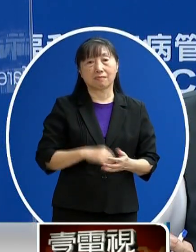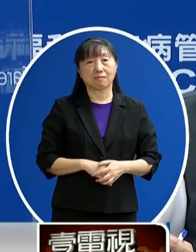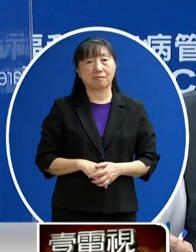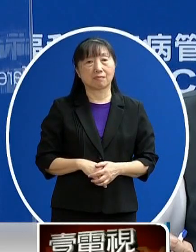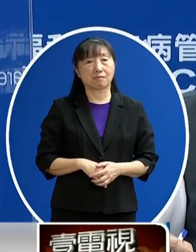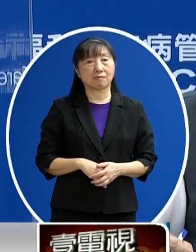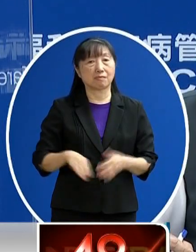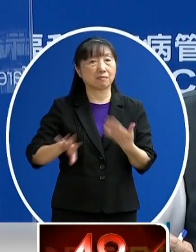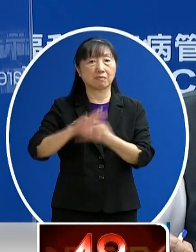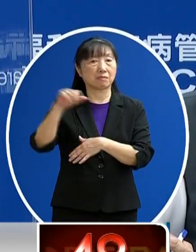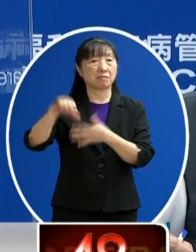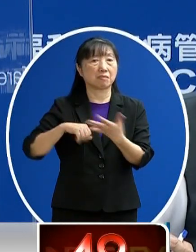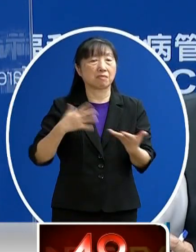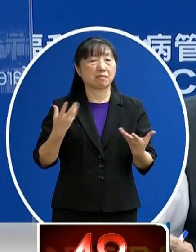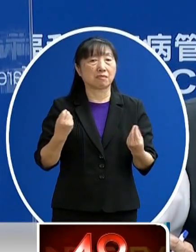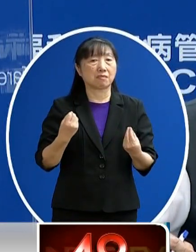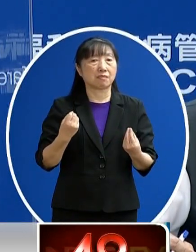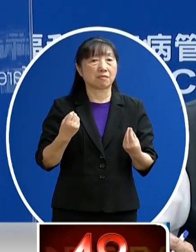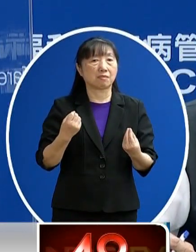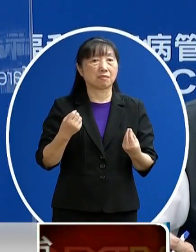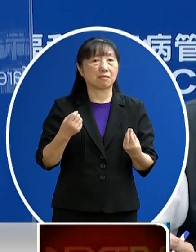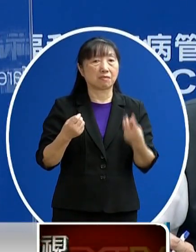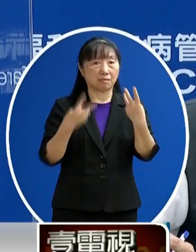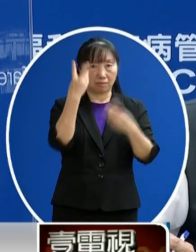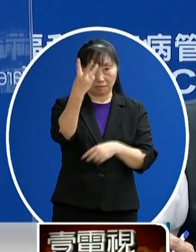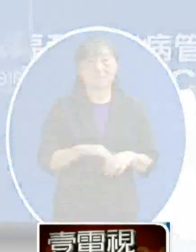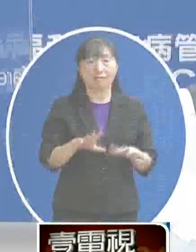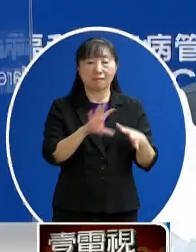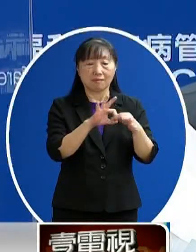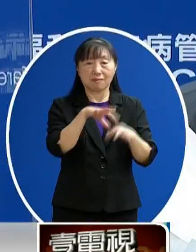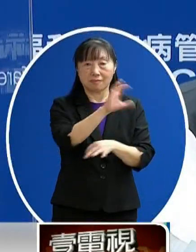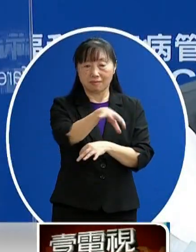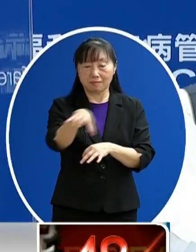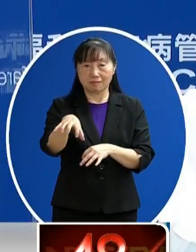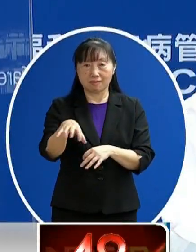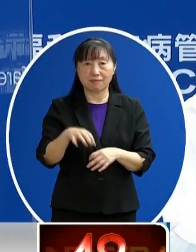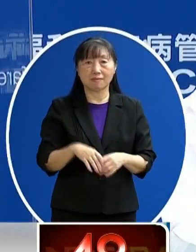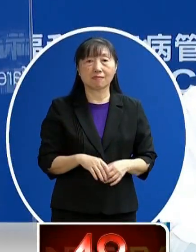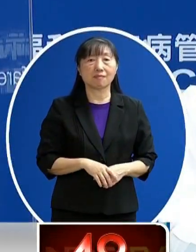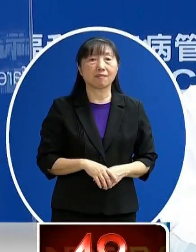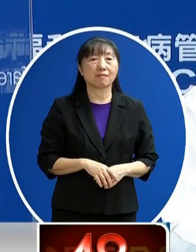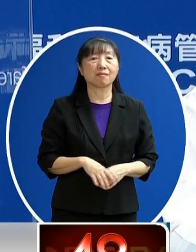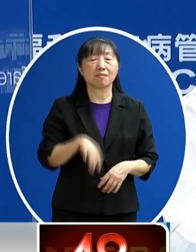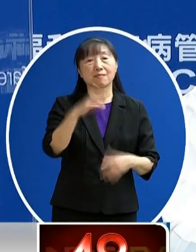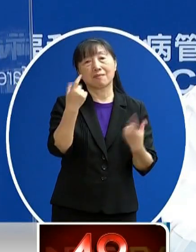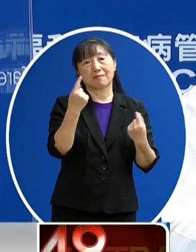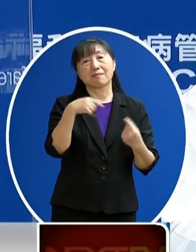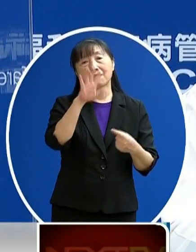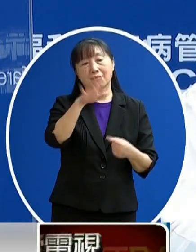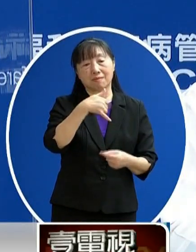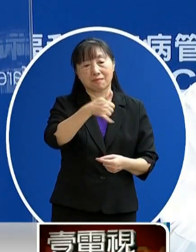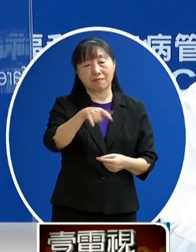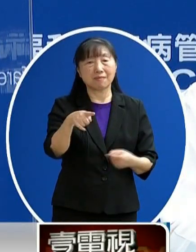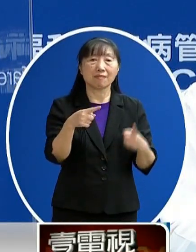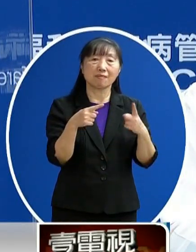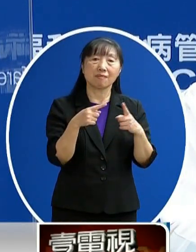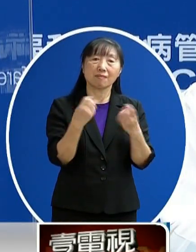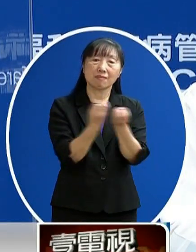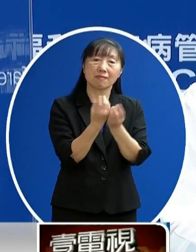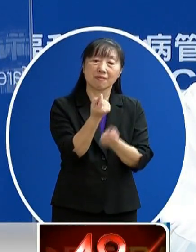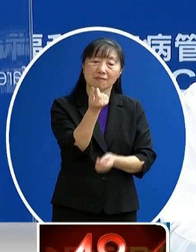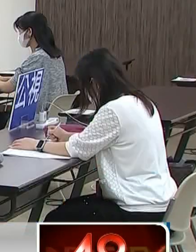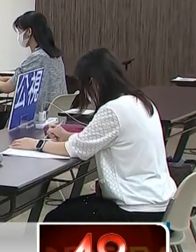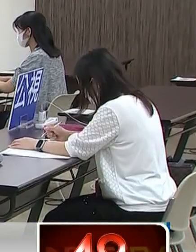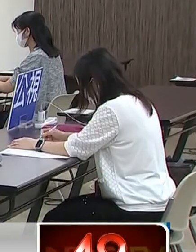没有境外这一入，那有3例的死亡个案，有牵连到县市也比较少，那这都是一些好